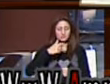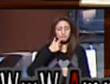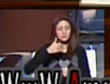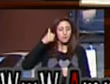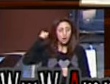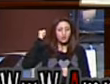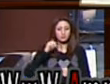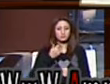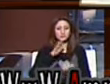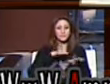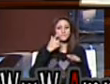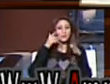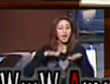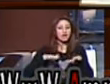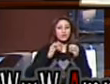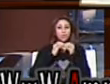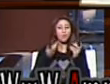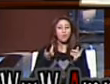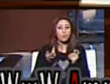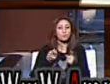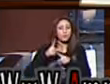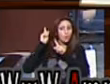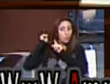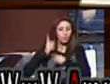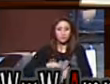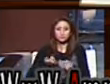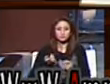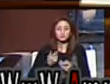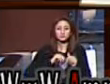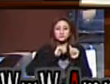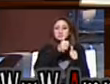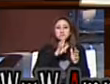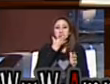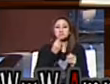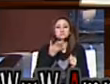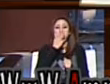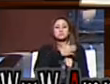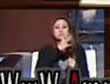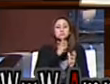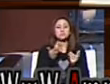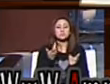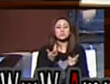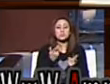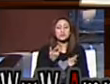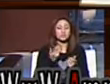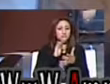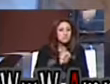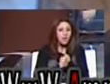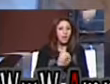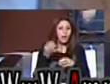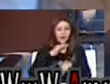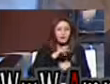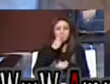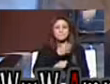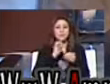يعني كانوا عايشين ازاي؟ حياتهم كانت ازاي الفتره اللي فاتت دي؟ هل في حد كان بيتردد عليهم؟ هل تعتقد ان في يعني في مبعث